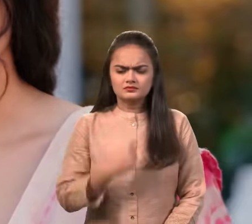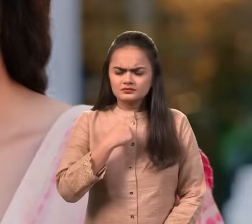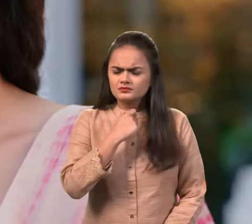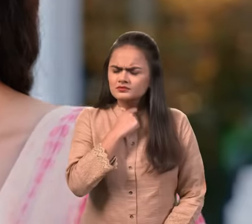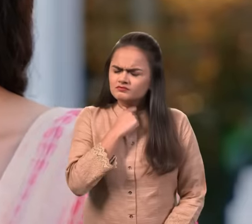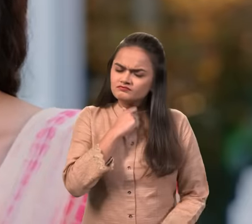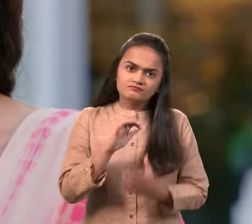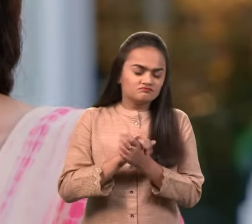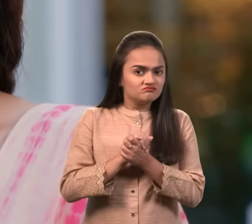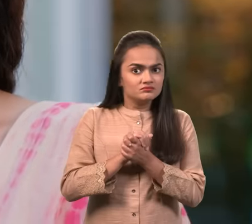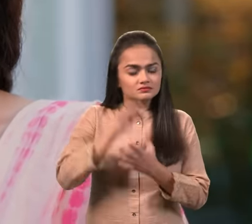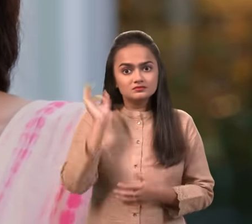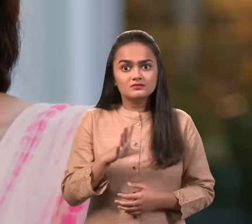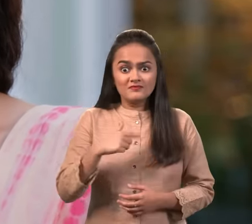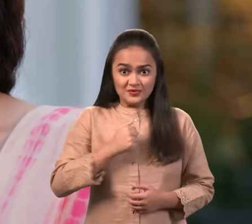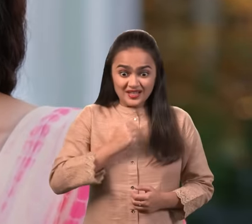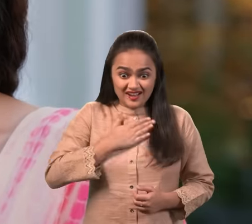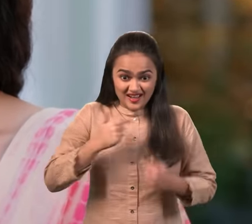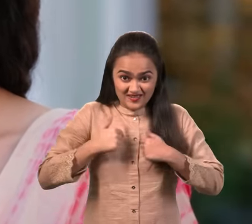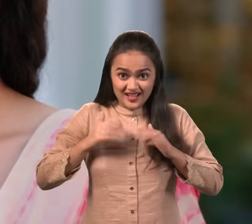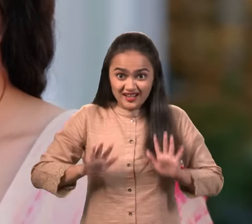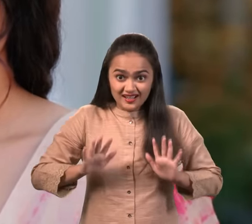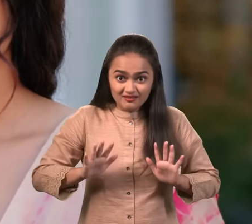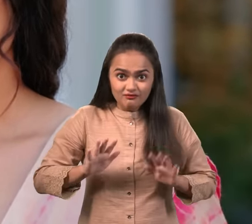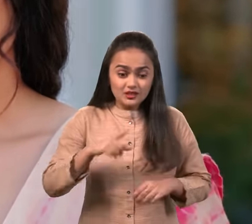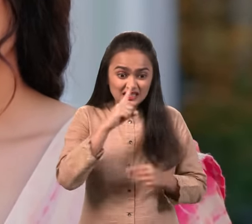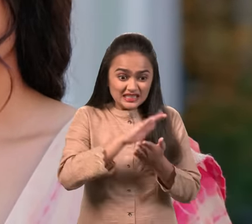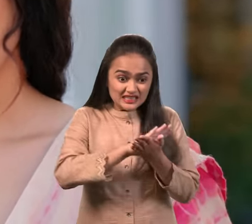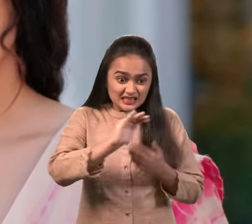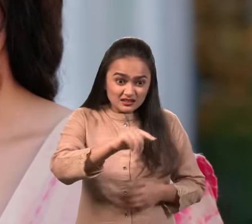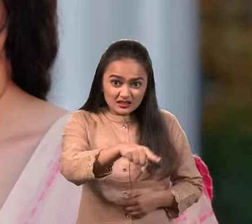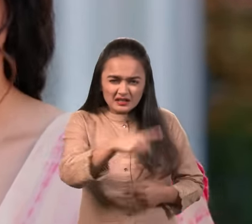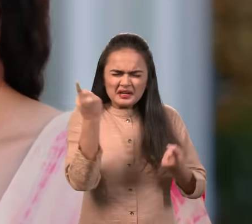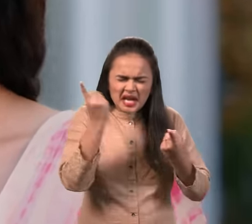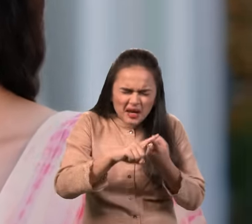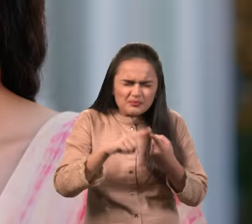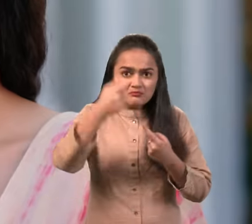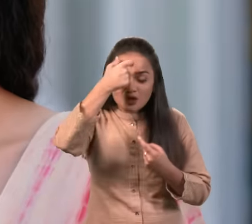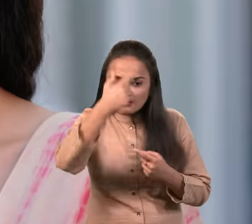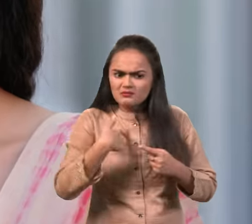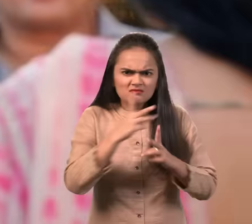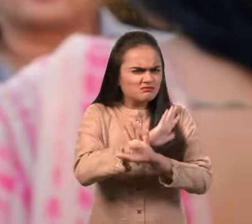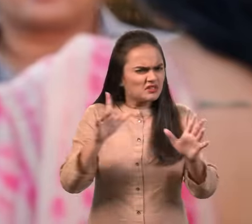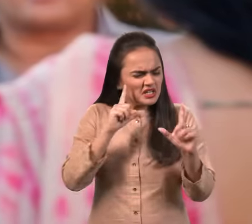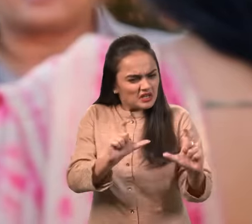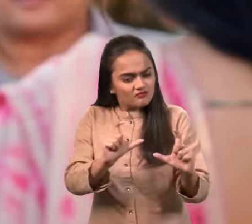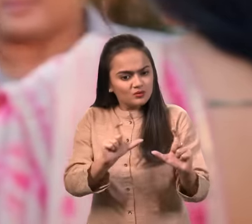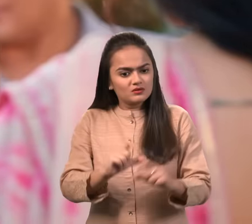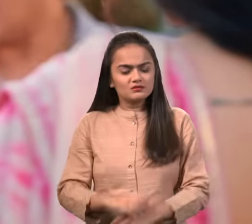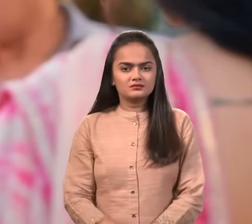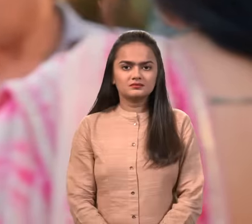मैं वादा करती हूँ कि मेरे जीते जी हीर पर कभी कोई आंच नहीं आएगी।